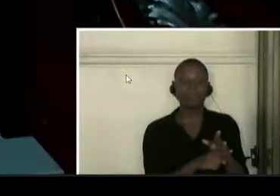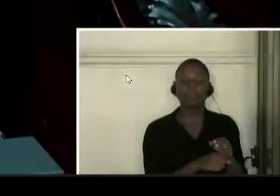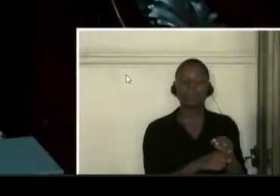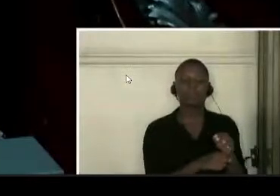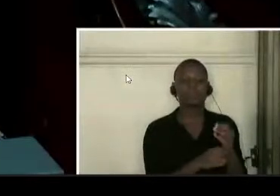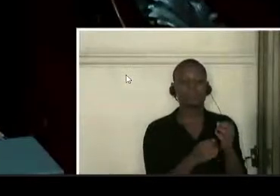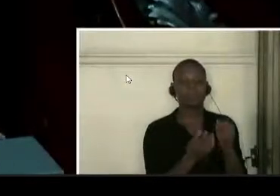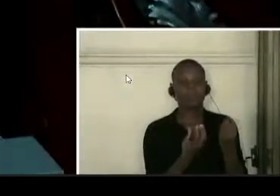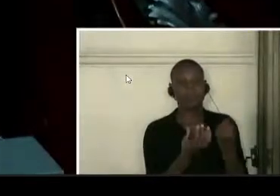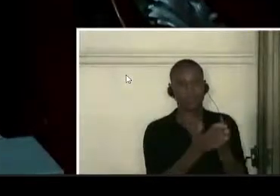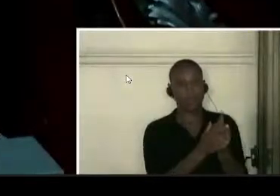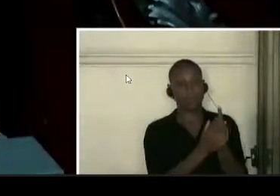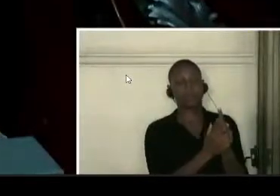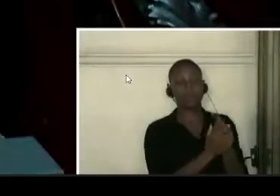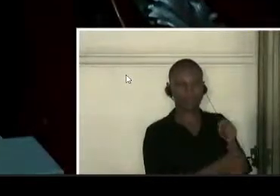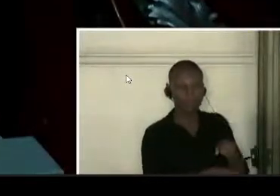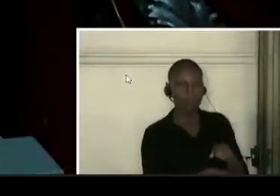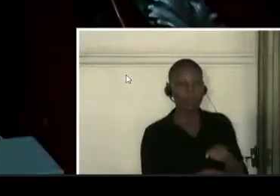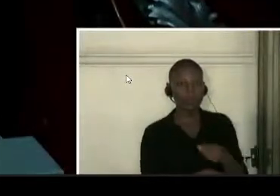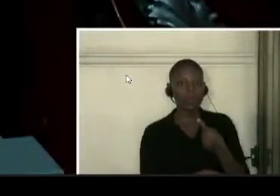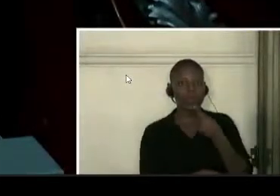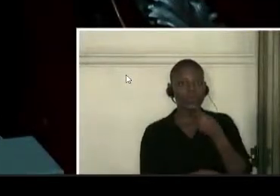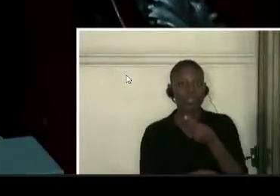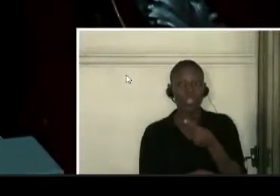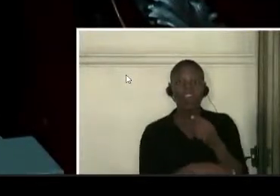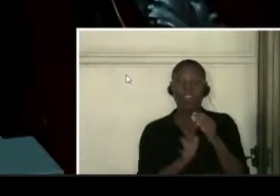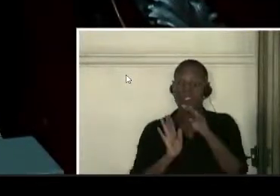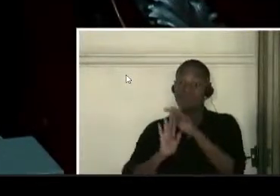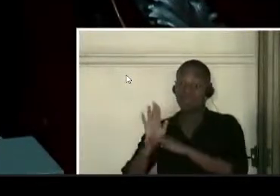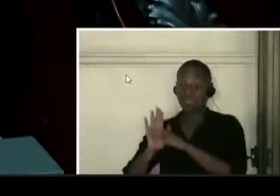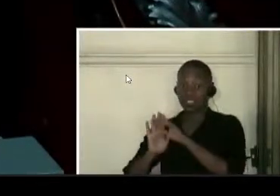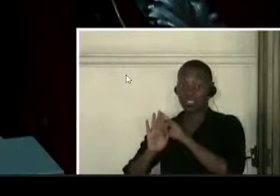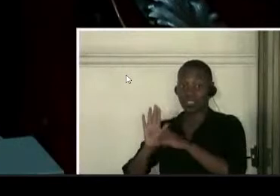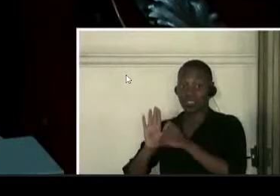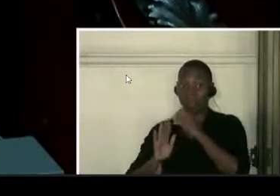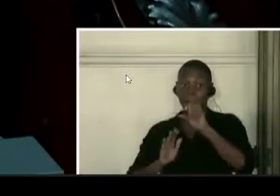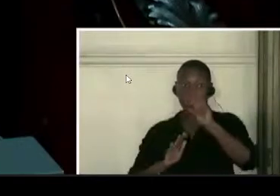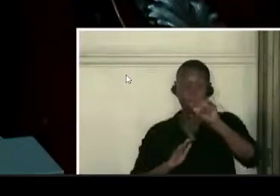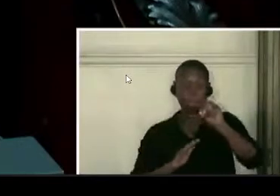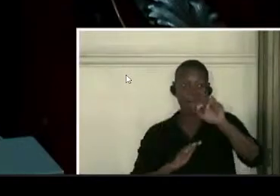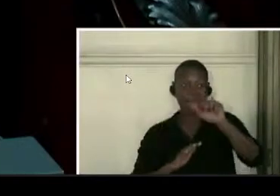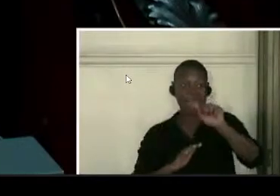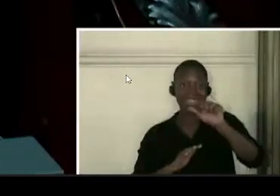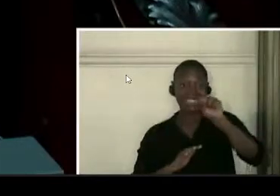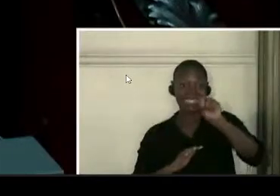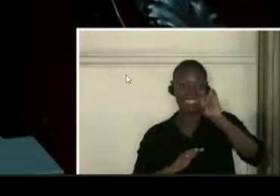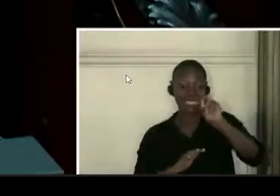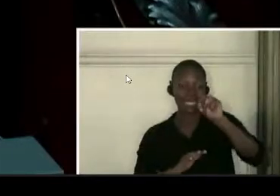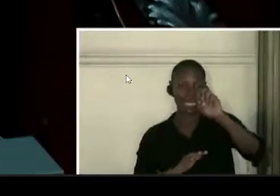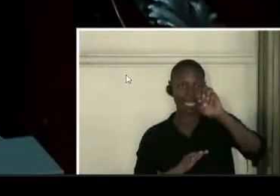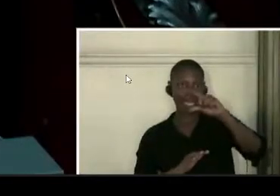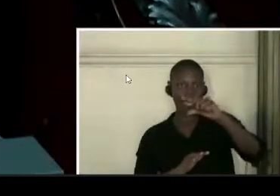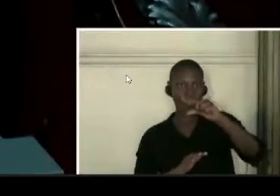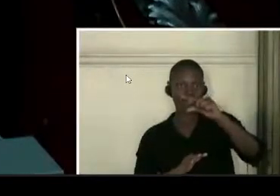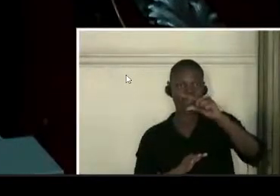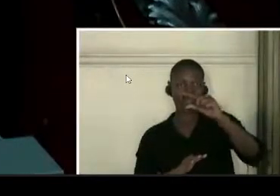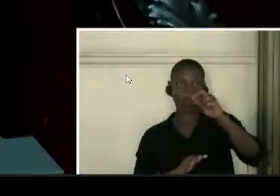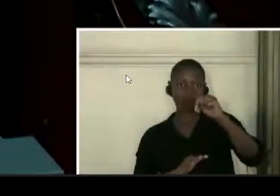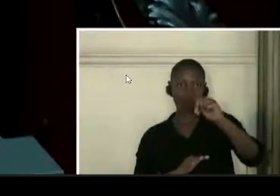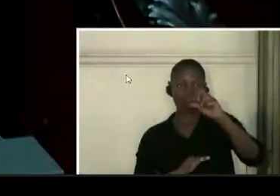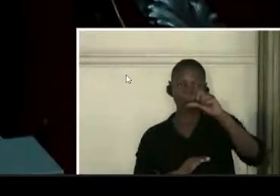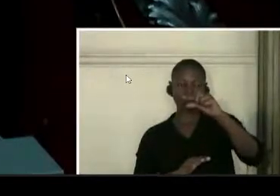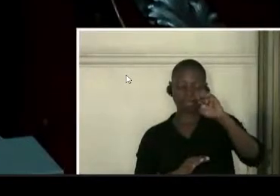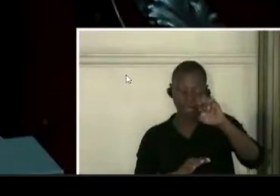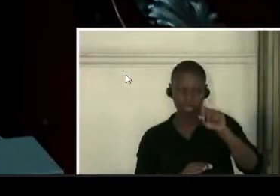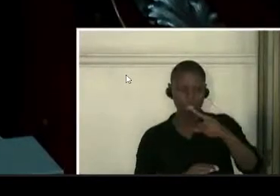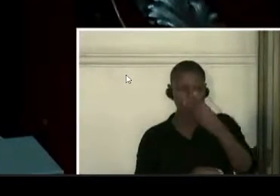project enhle kakhulu yakwaMasinenge. Njengekomiti sihambile sayoyibona, sabona futhi inhloso